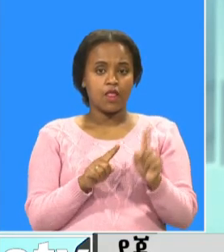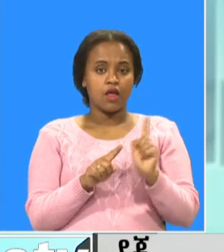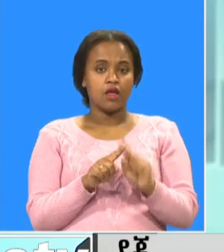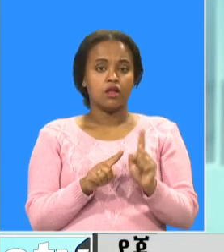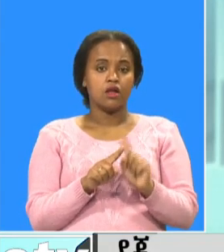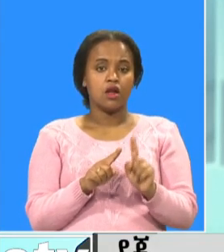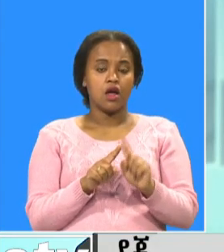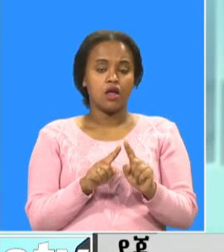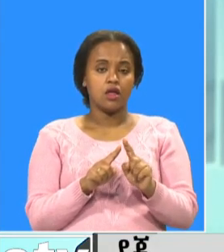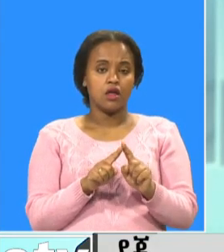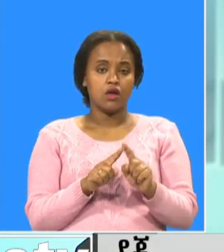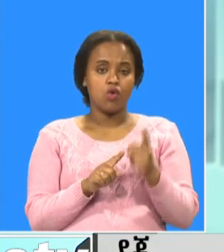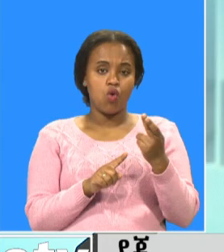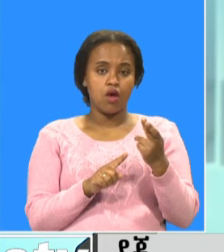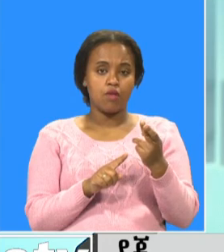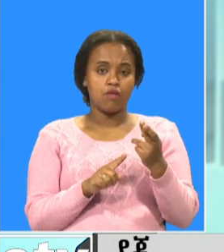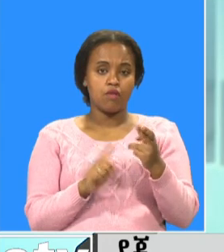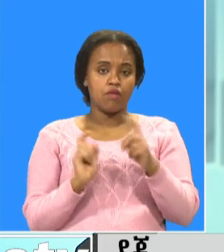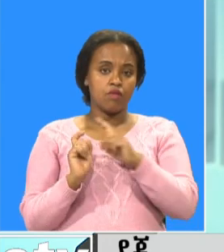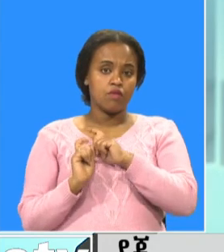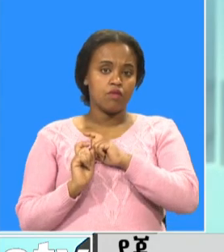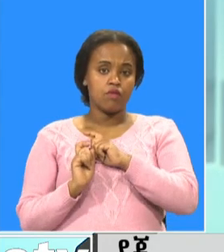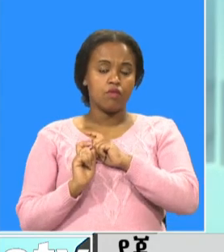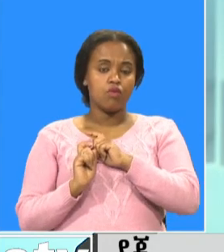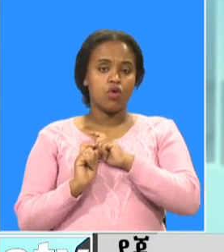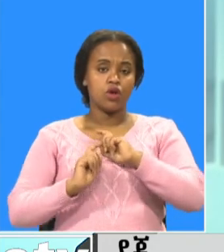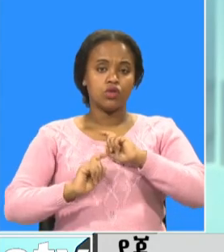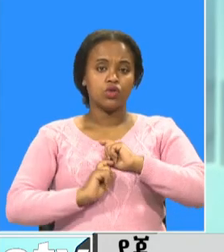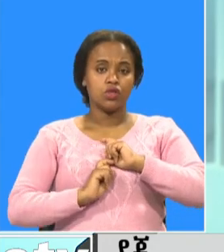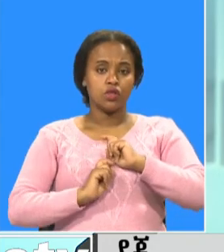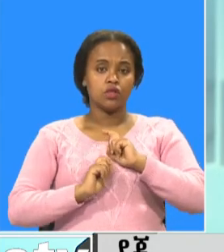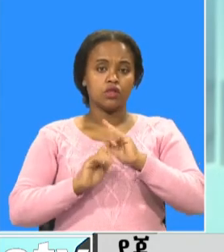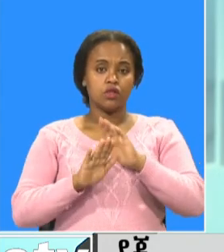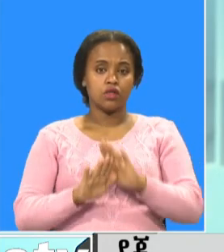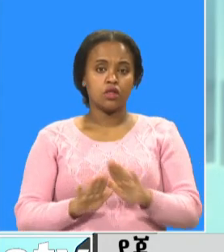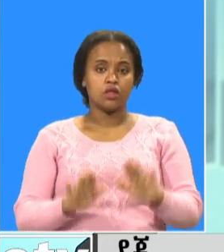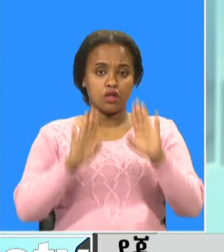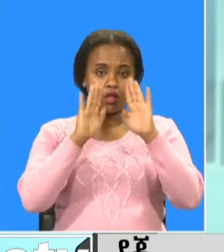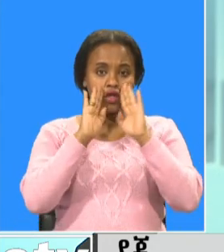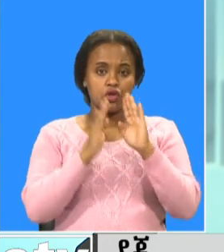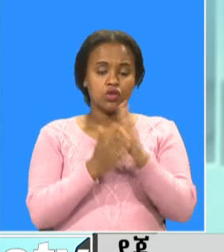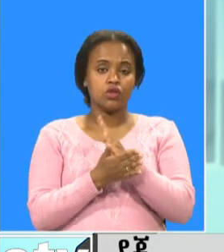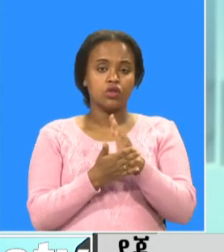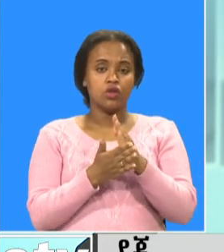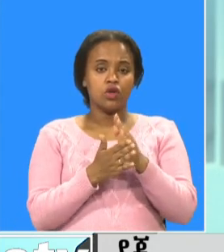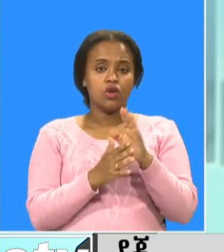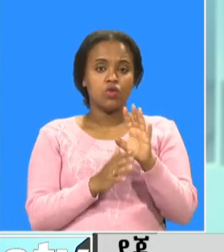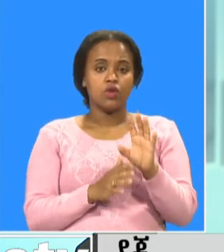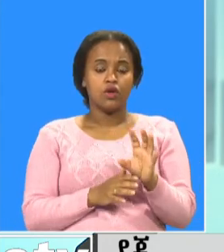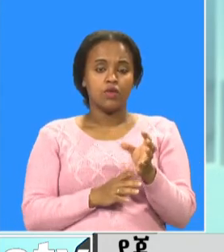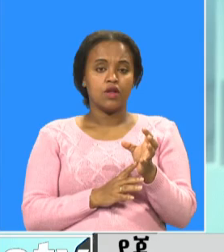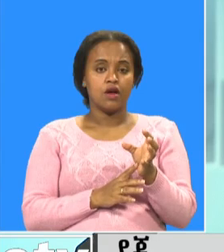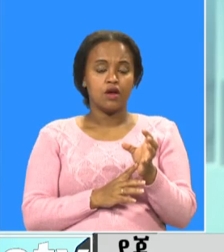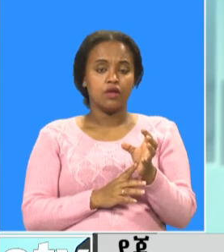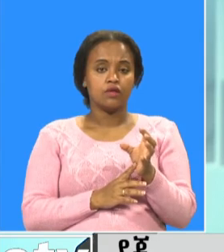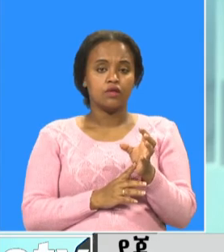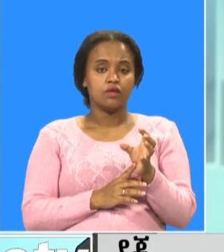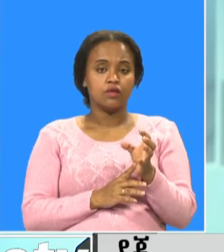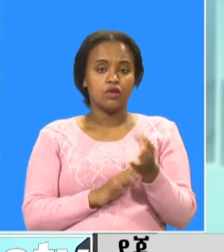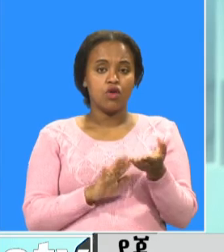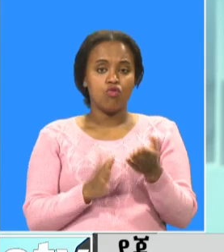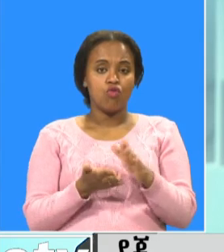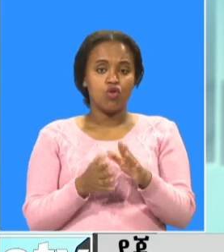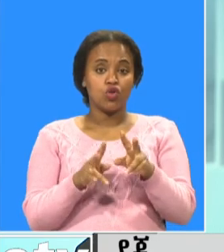የተለያየ ወይም ፖሊሶችን ወይም ጸጥታዎችን ቀጣጥ ይችላል እንጂ ወደፊት ያው እንትኑ